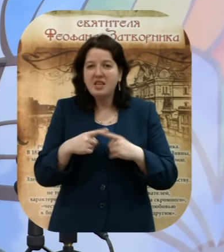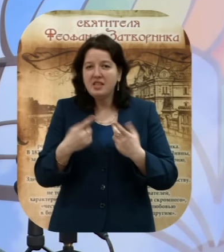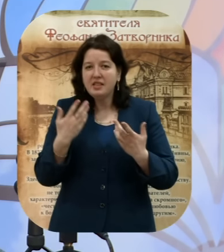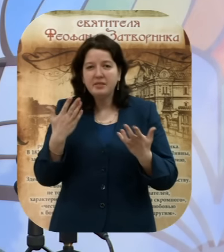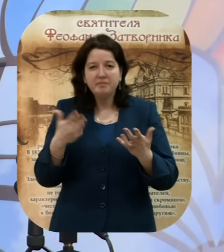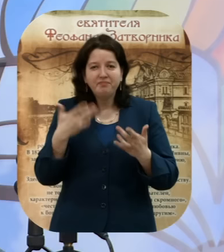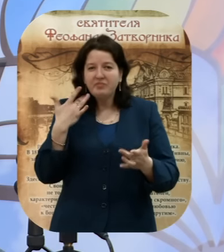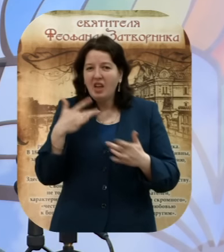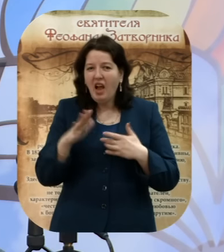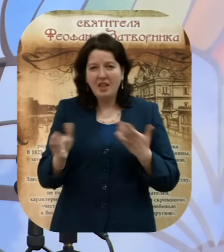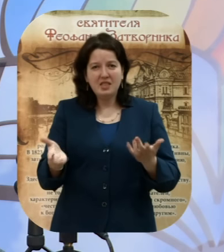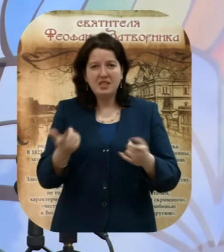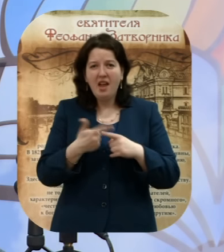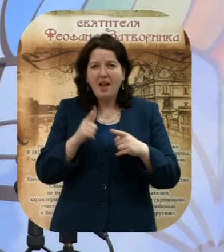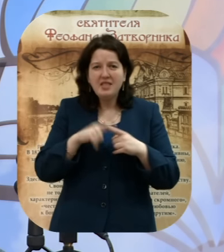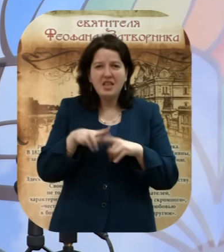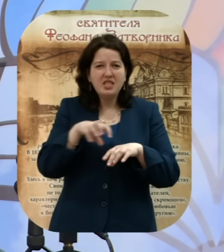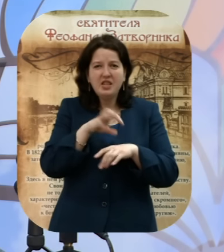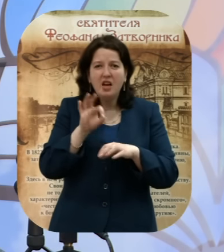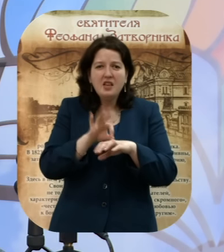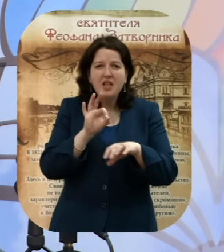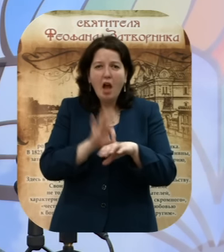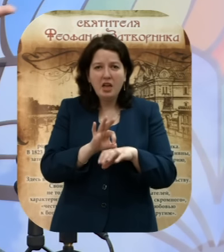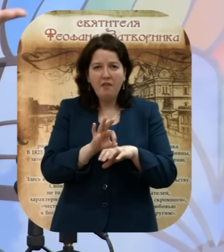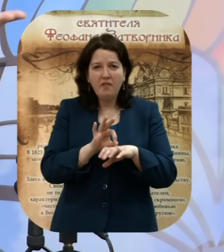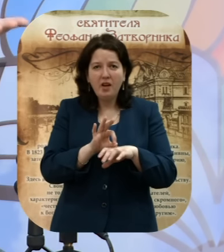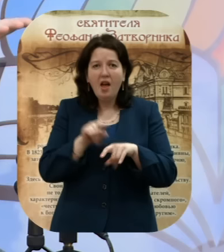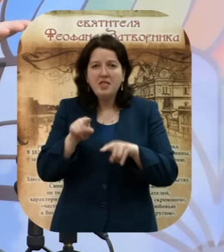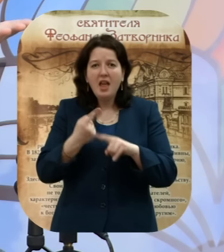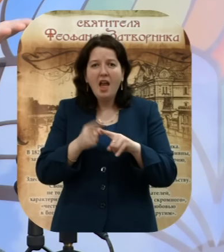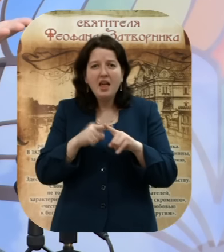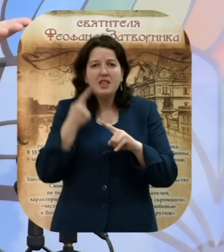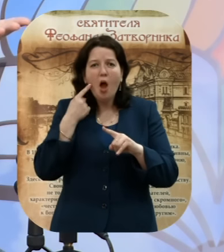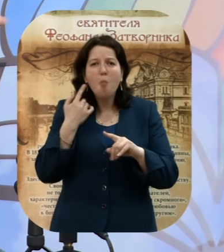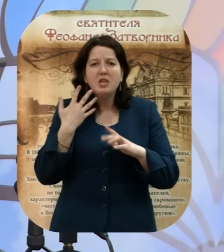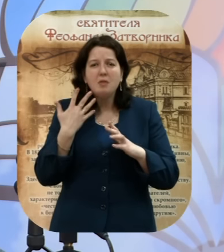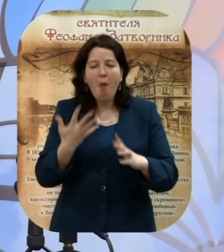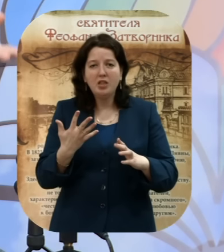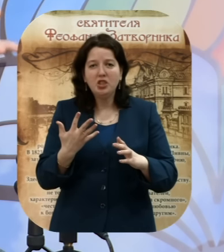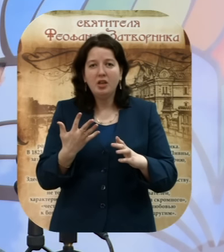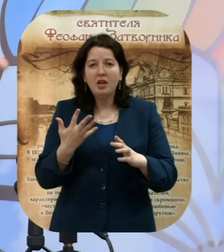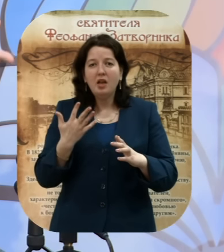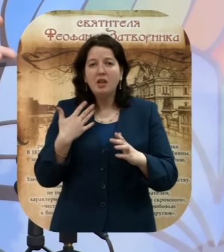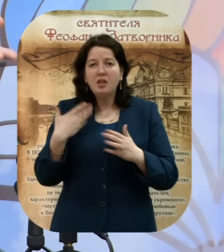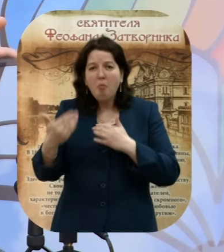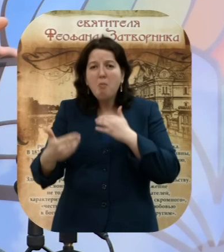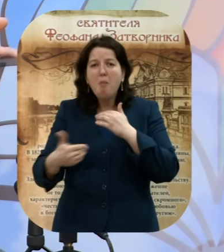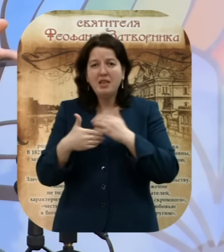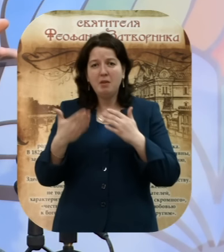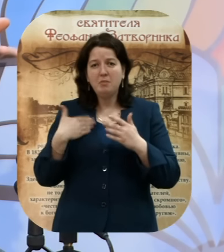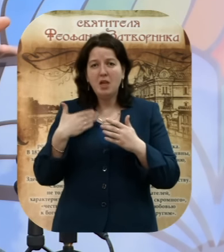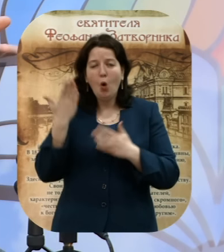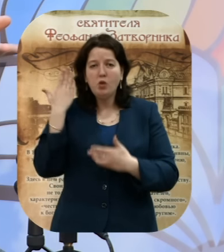нарывов. Господи, ты мне помоги. Я не могу, я убедился. Убедился, ну не могу и